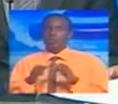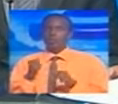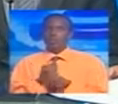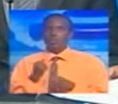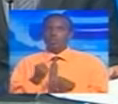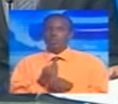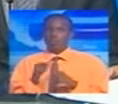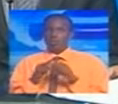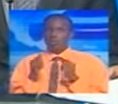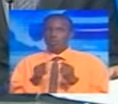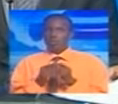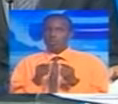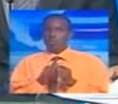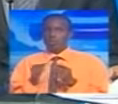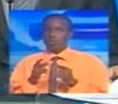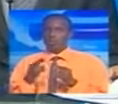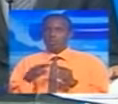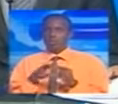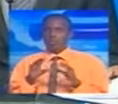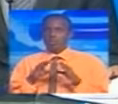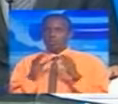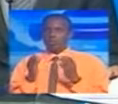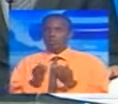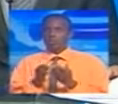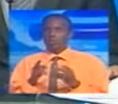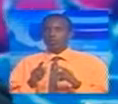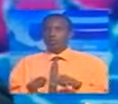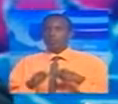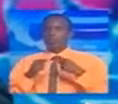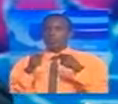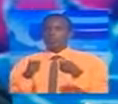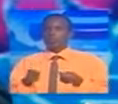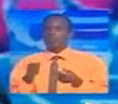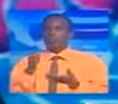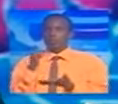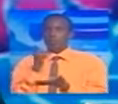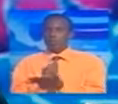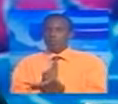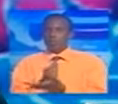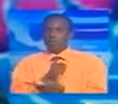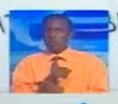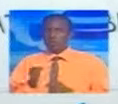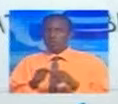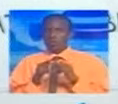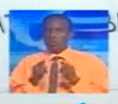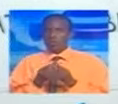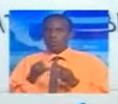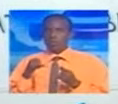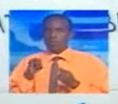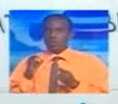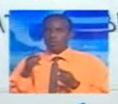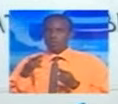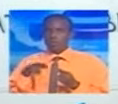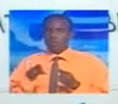de la réforme de l'administration a présidé hier une cérémonie de remise de certificats de formation en rédaction administrative et communication